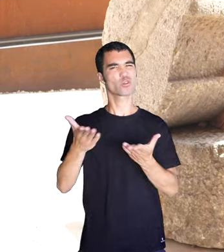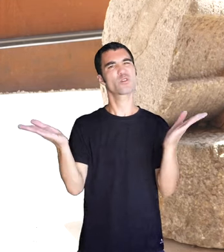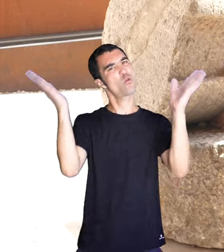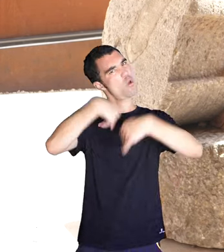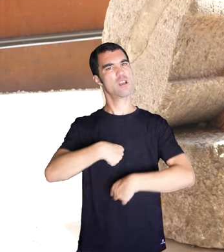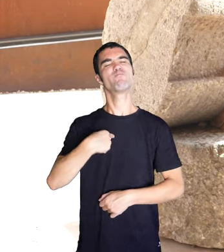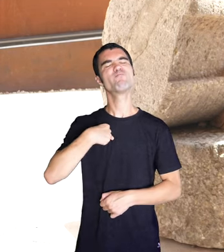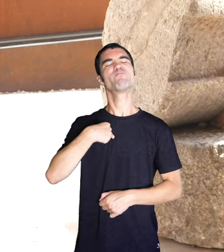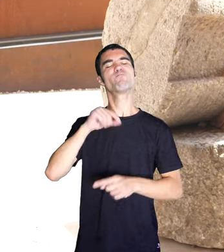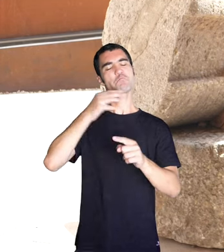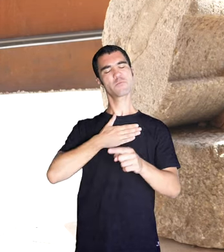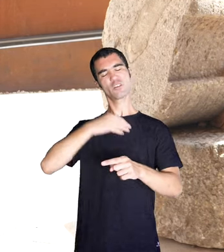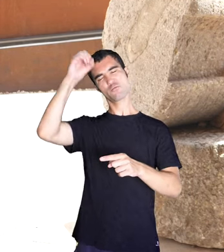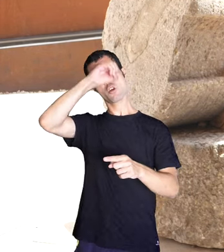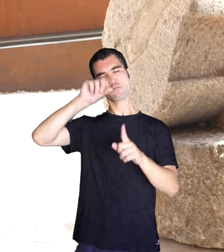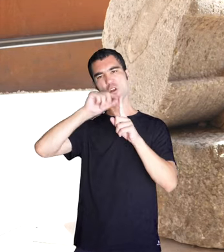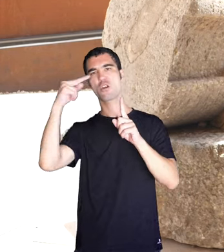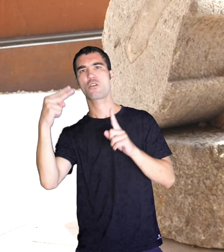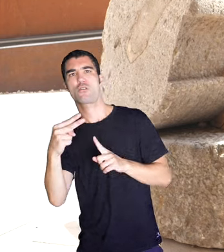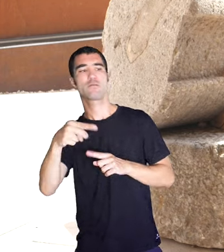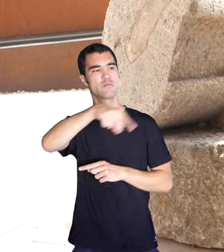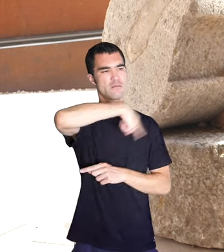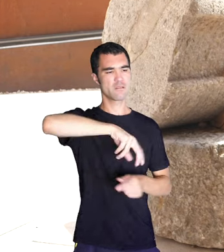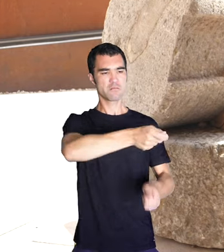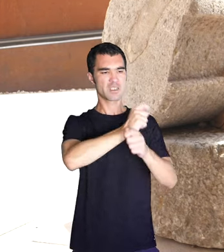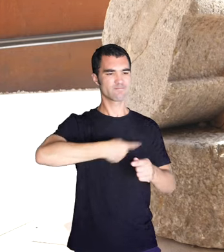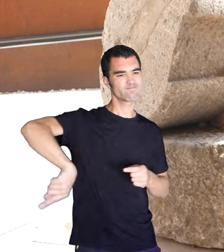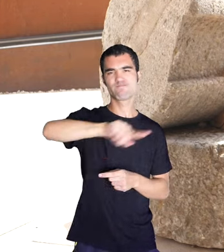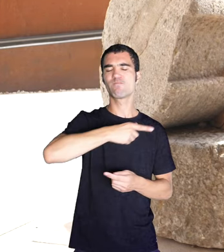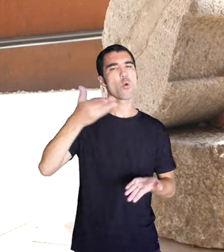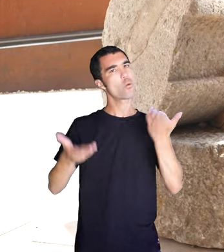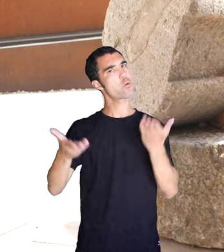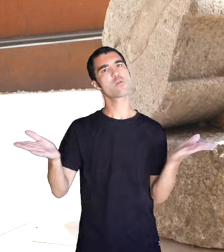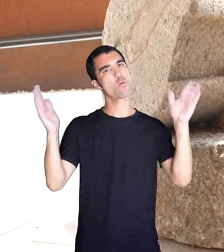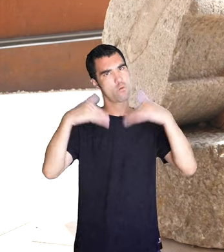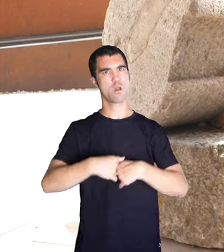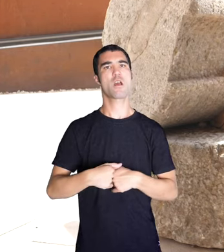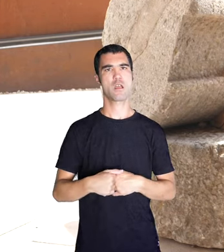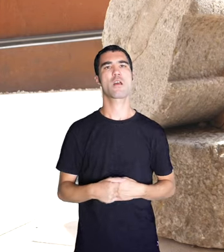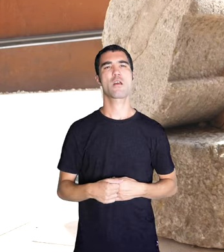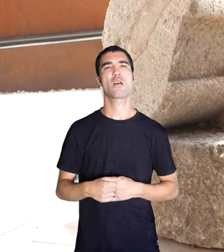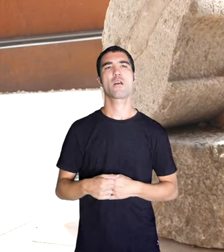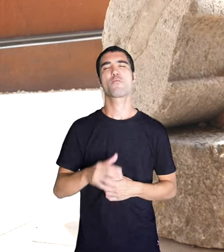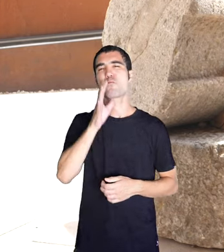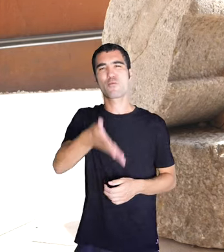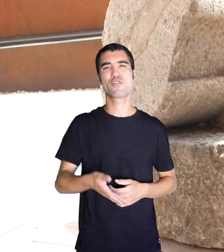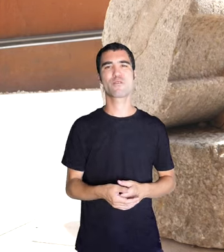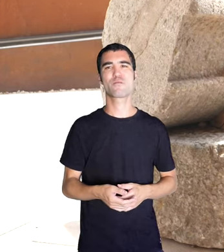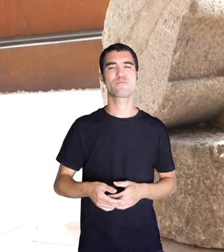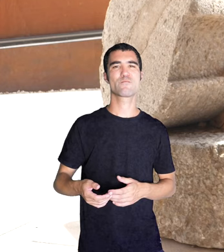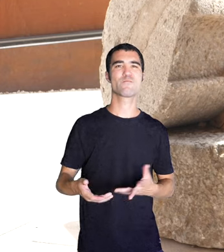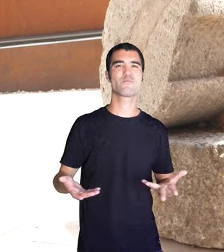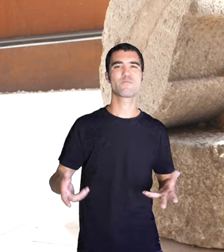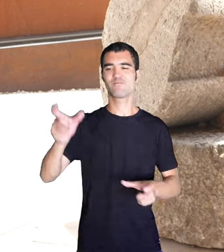punt de vista, no? I d'altres pescadors, no és just que ara n'és pescadors, sinó a la gent